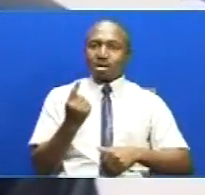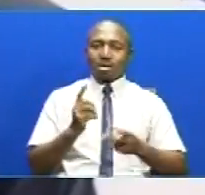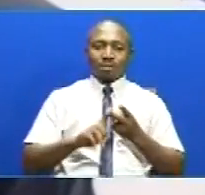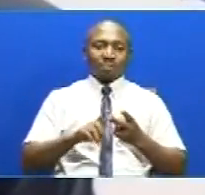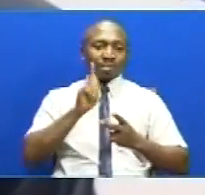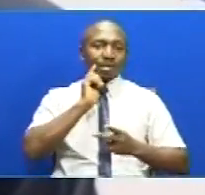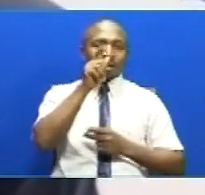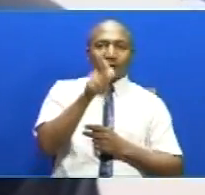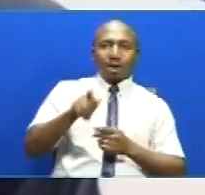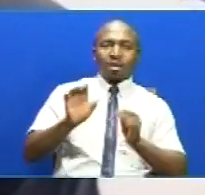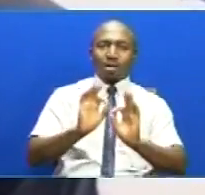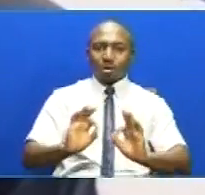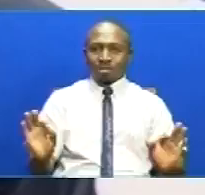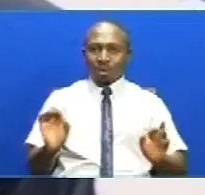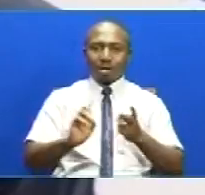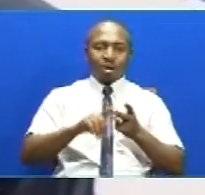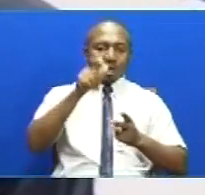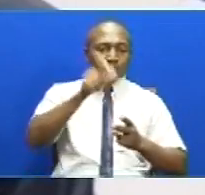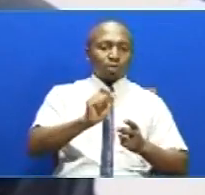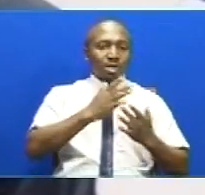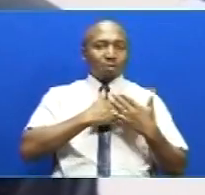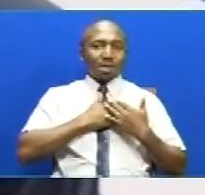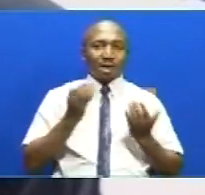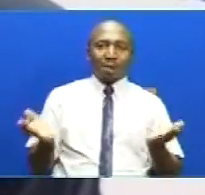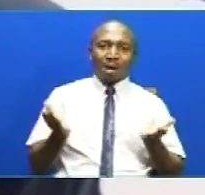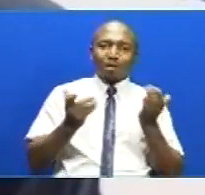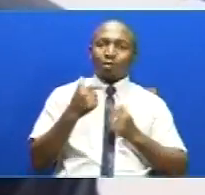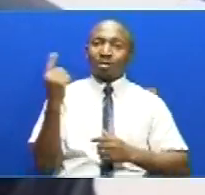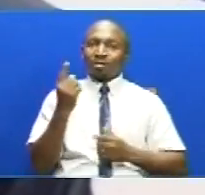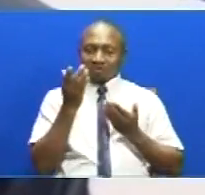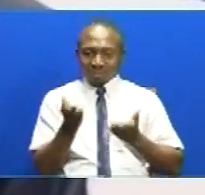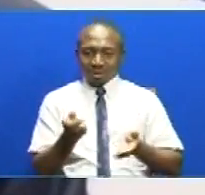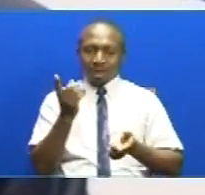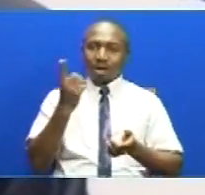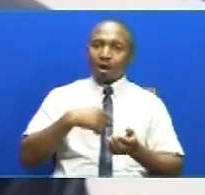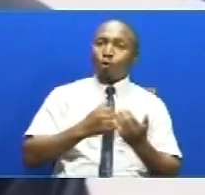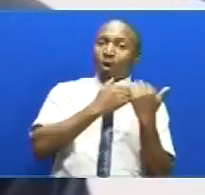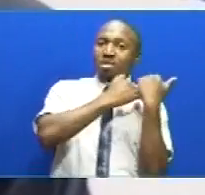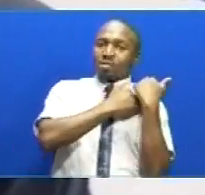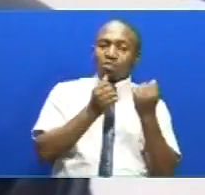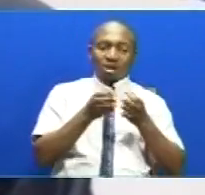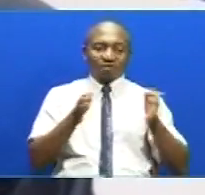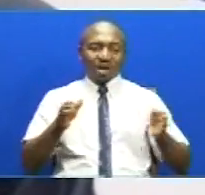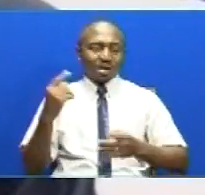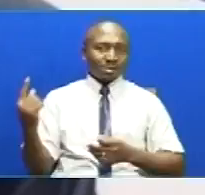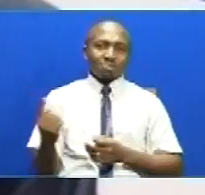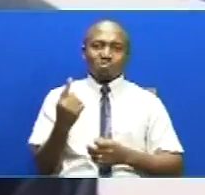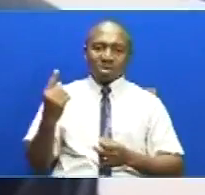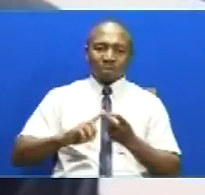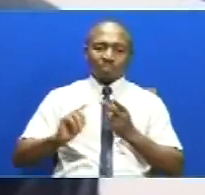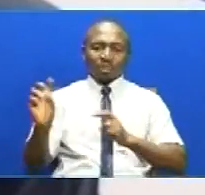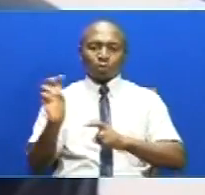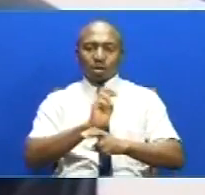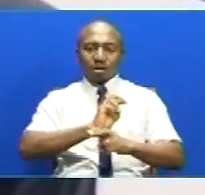kila raia mwema na mpenda maendeleo wa taifa hili ana wajibu na nafasi ya kipekee ya